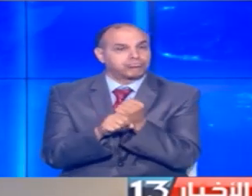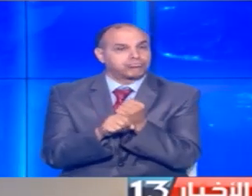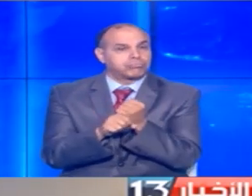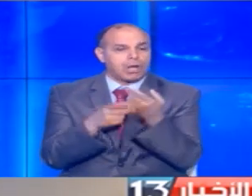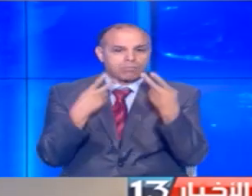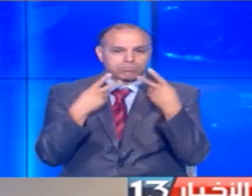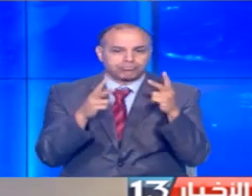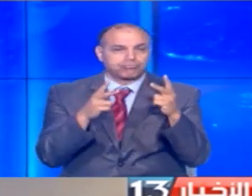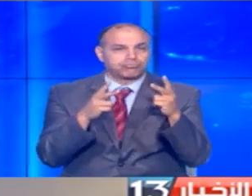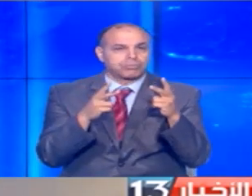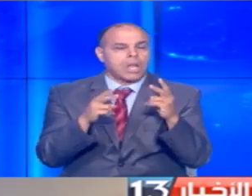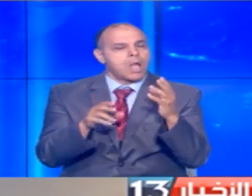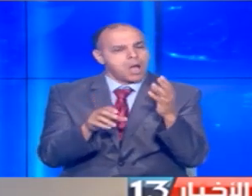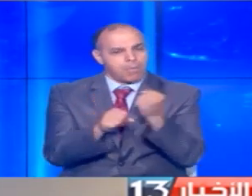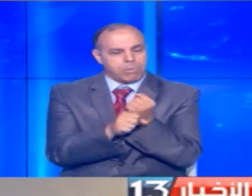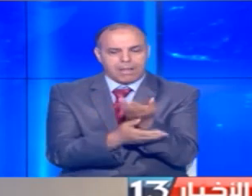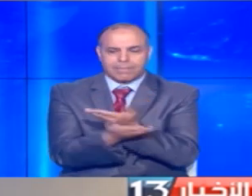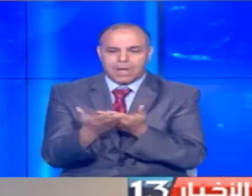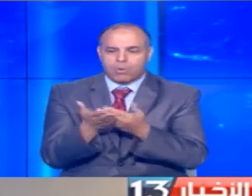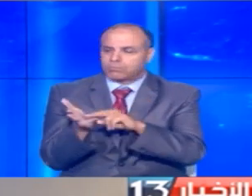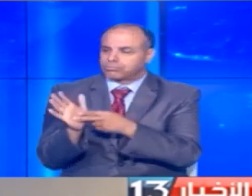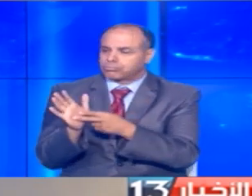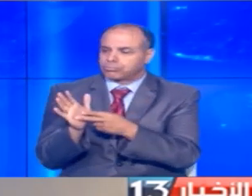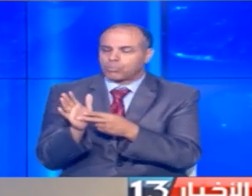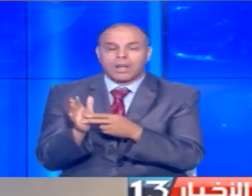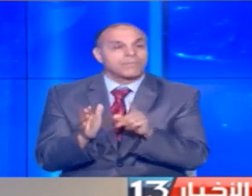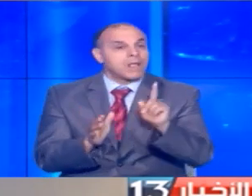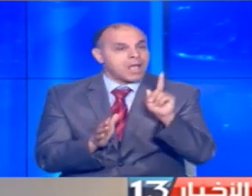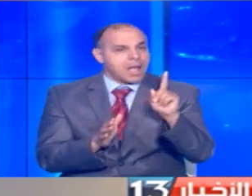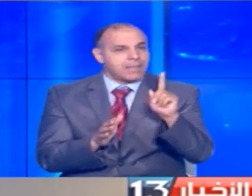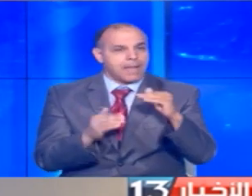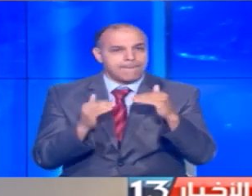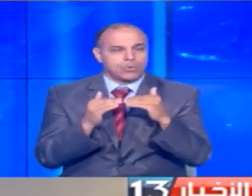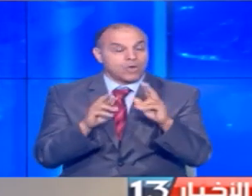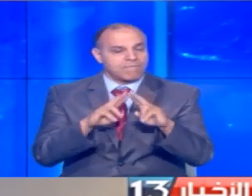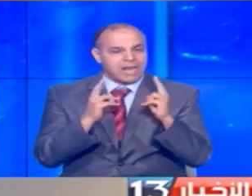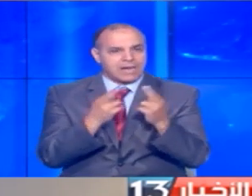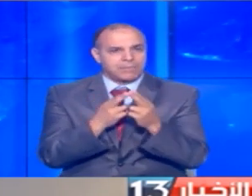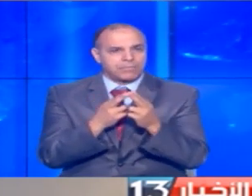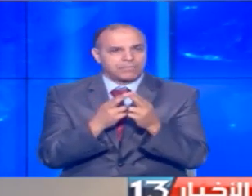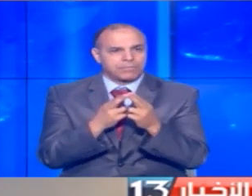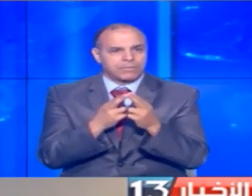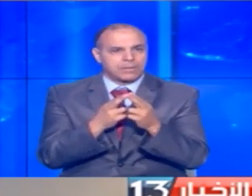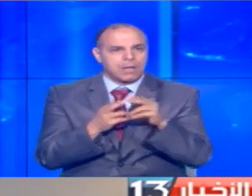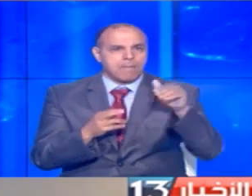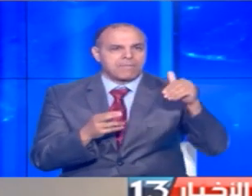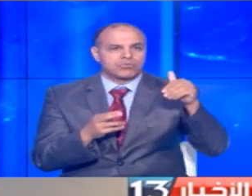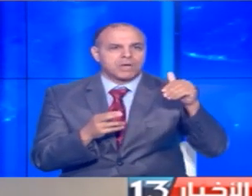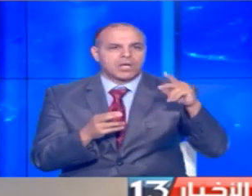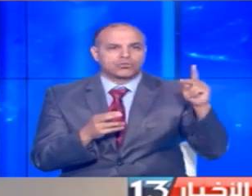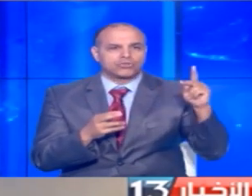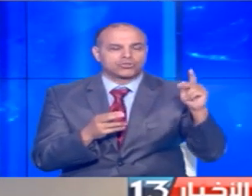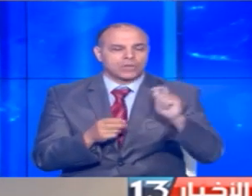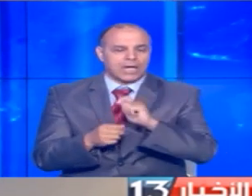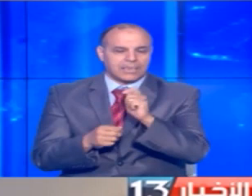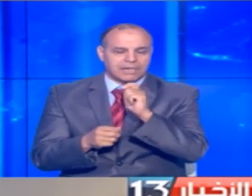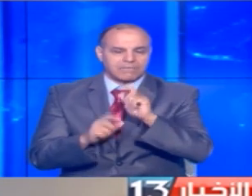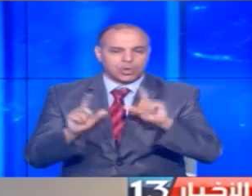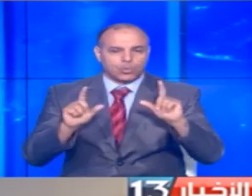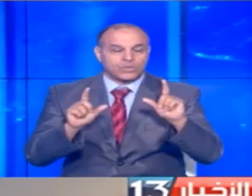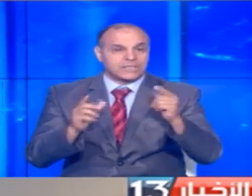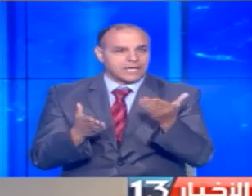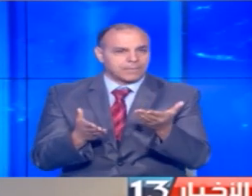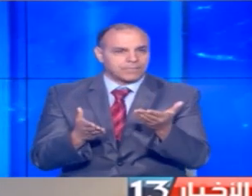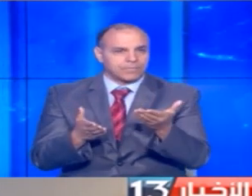تسمح أيضا بتحقيق تعاون فني وتقني على مستوى دولي. نجيب الخش، التلفزة الوطنية